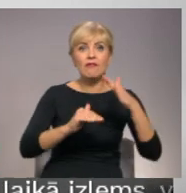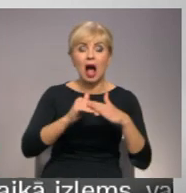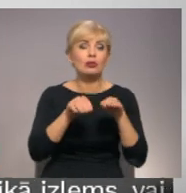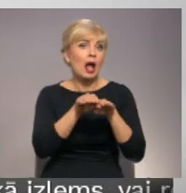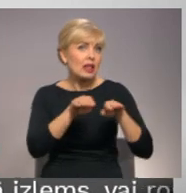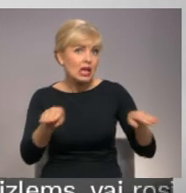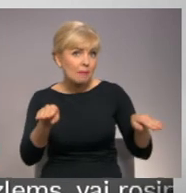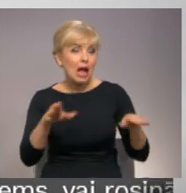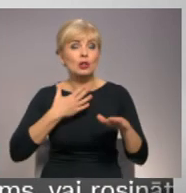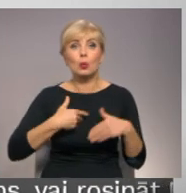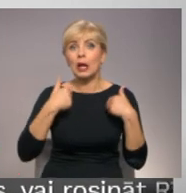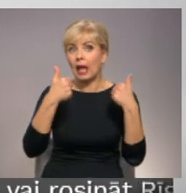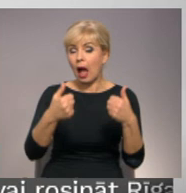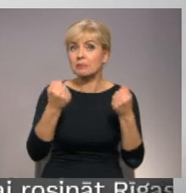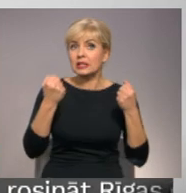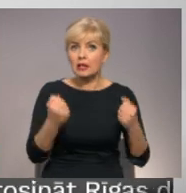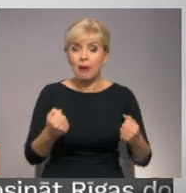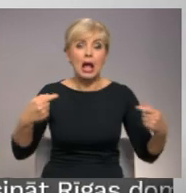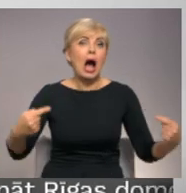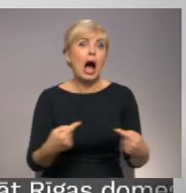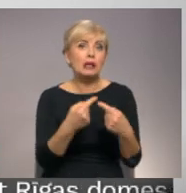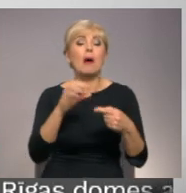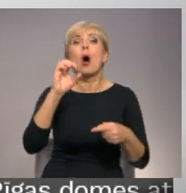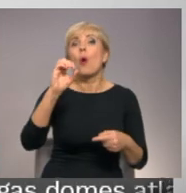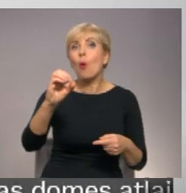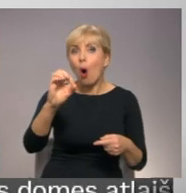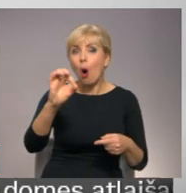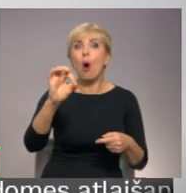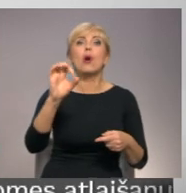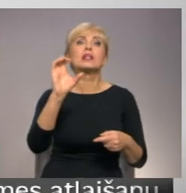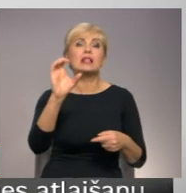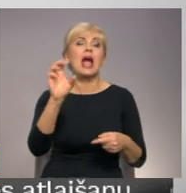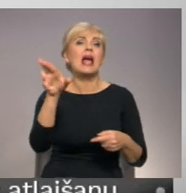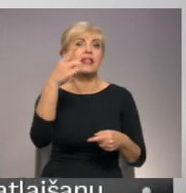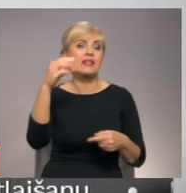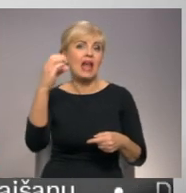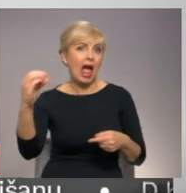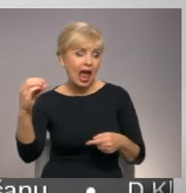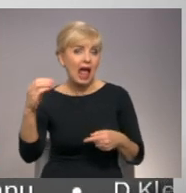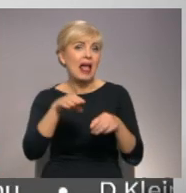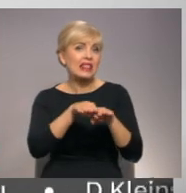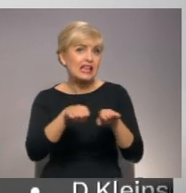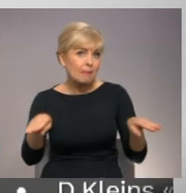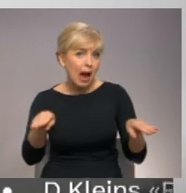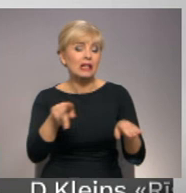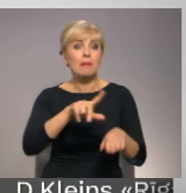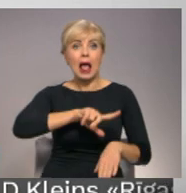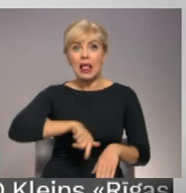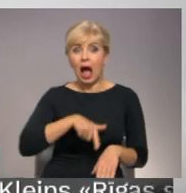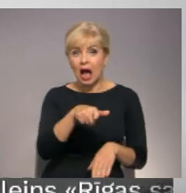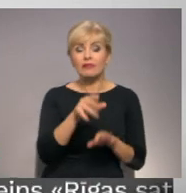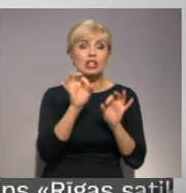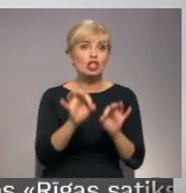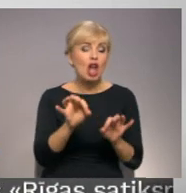līmenis savukārt ir labs un stabils, atbilst OECD valstu vidējam līmenim. Līkne parāda, ka Latvijā tieši